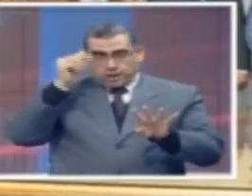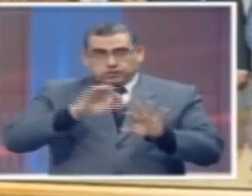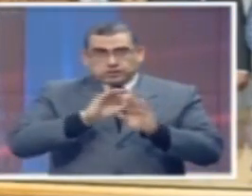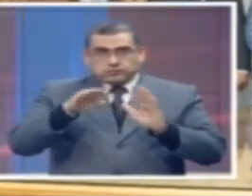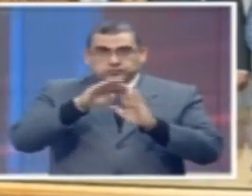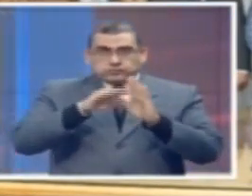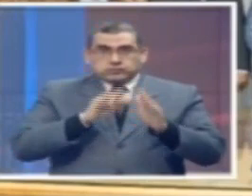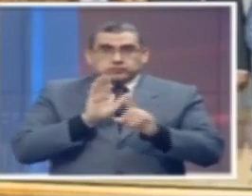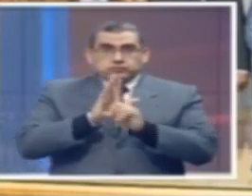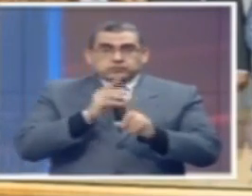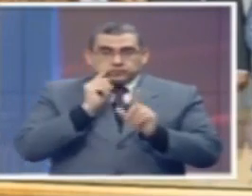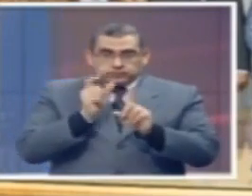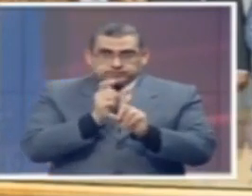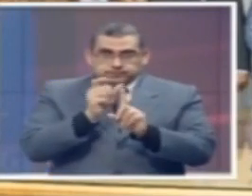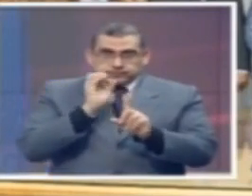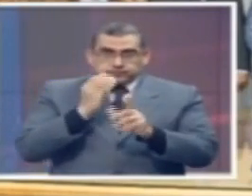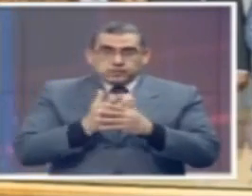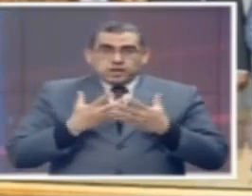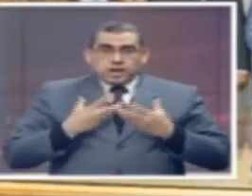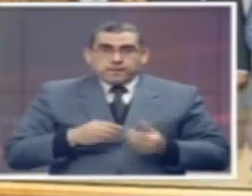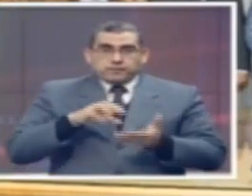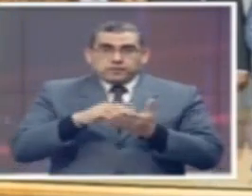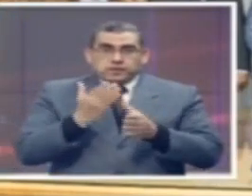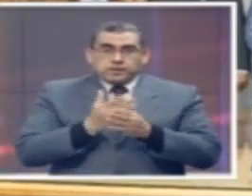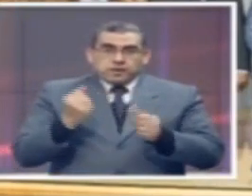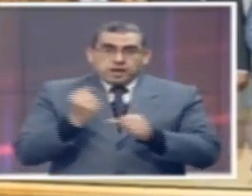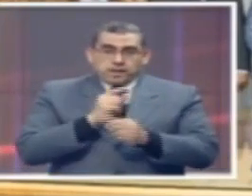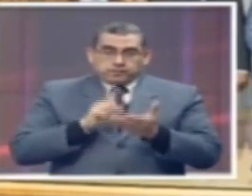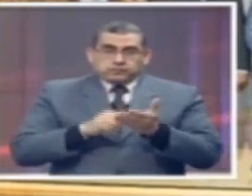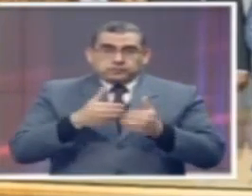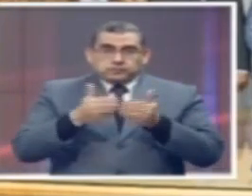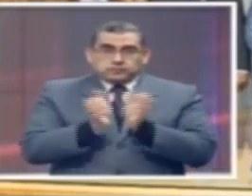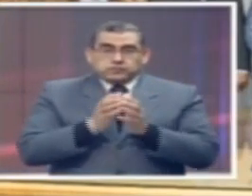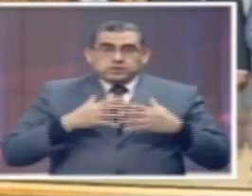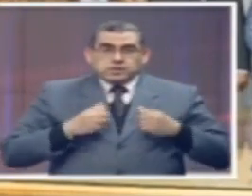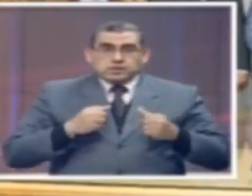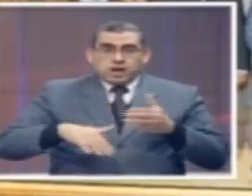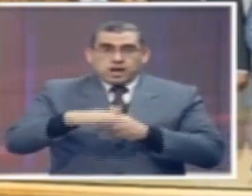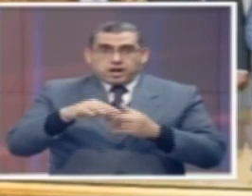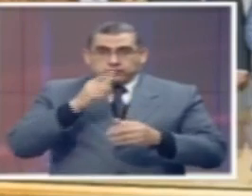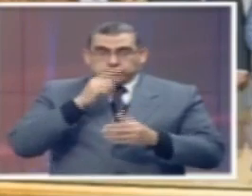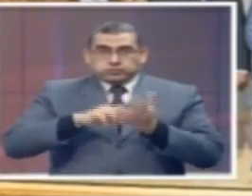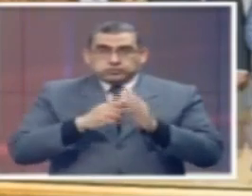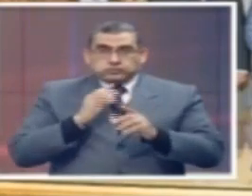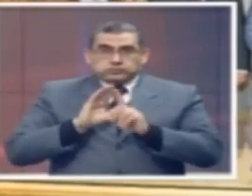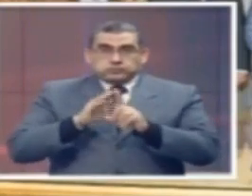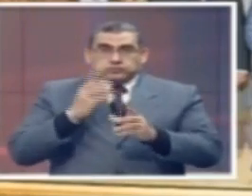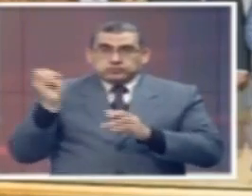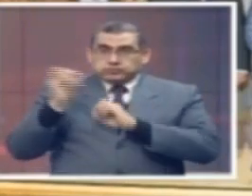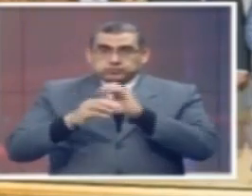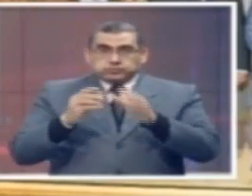وأنظمة الحماية والمراقبة الأمنية لصالح الهيئة العامة للرعاية الصحية، وكذلك